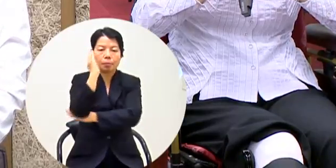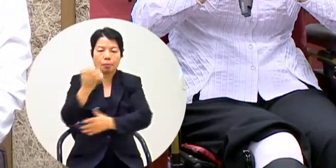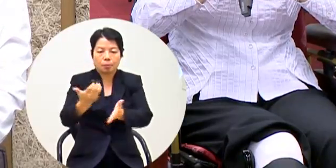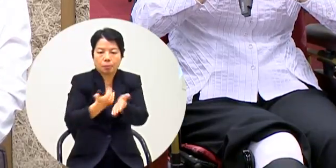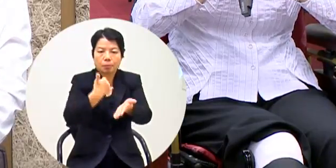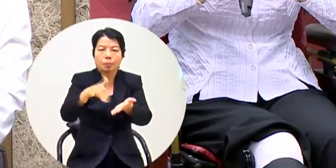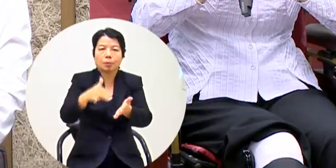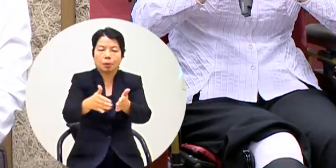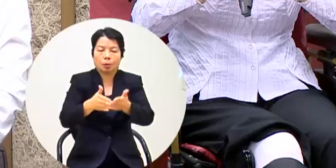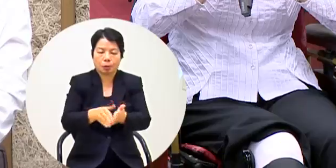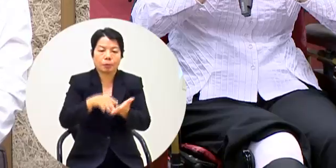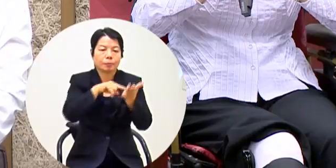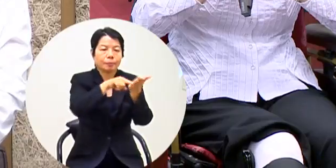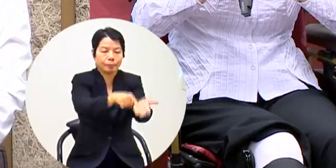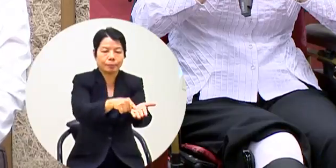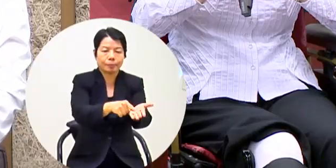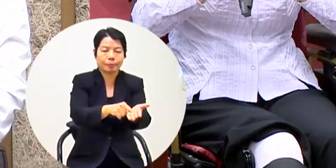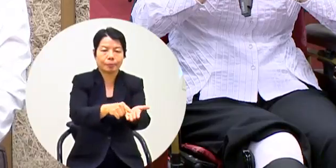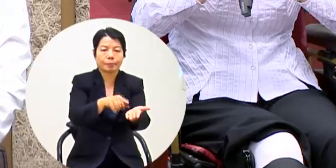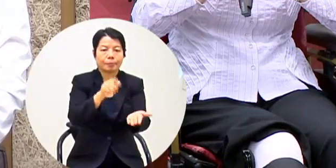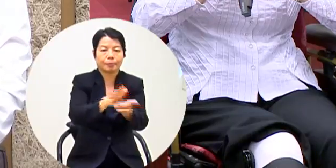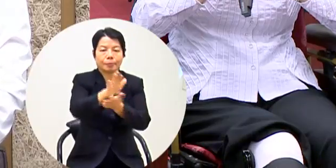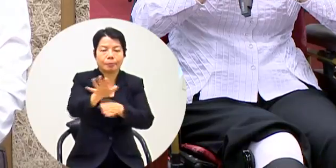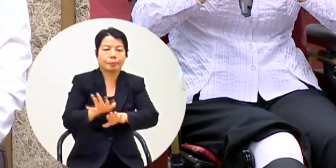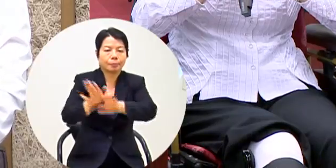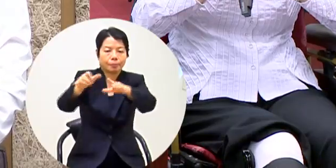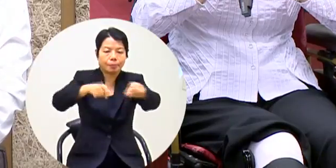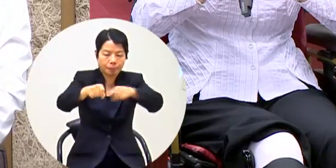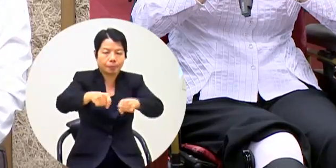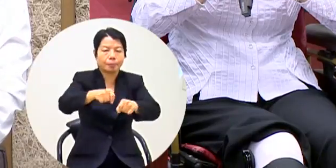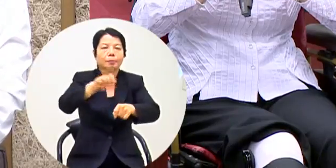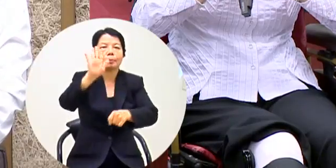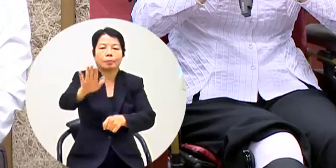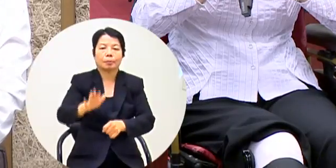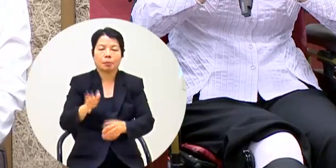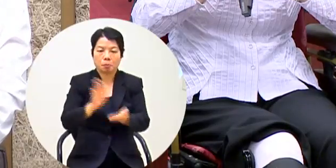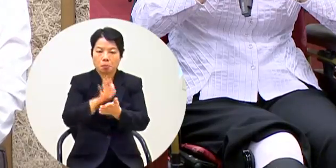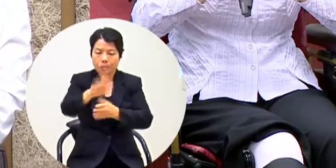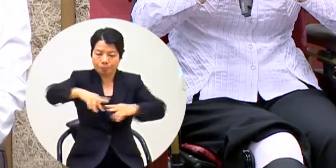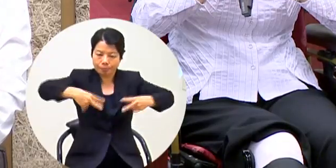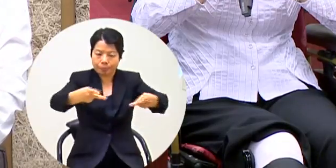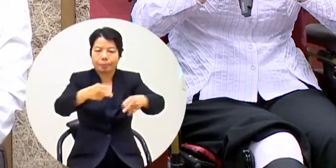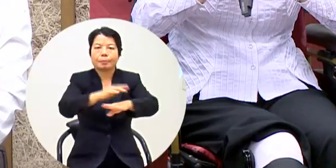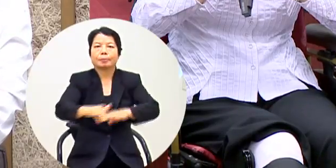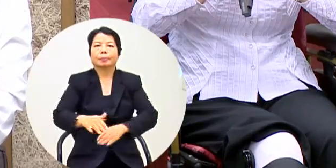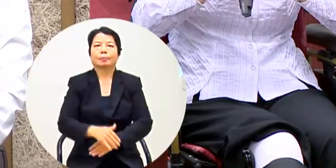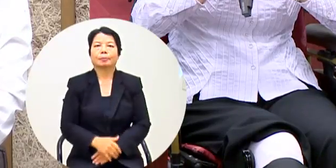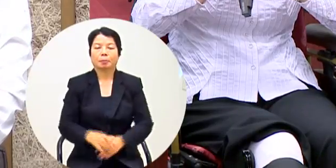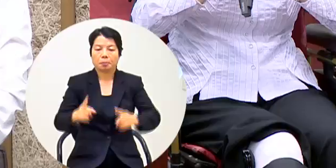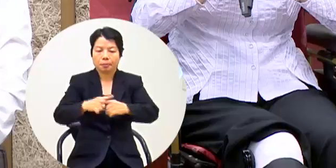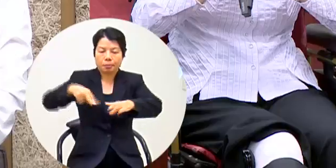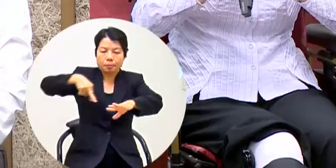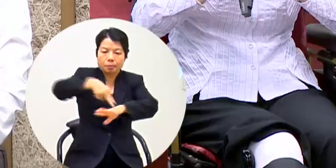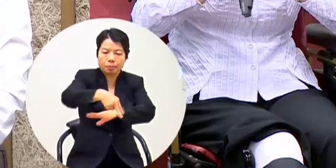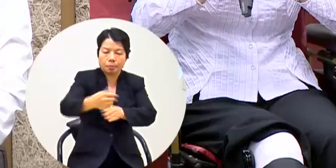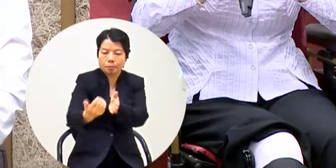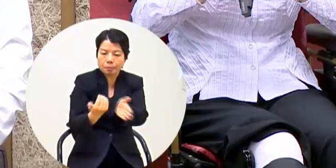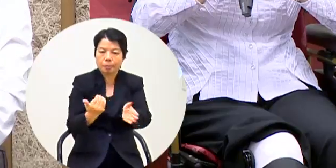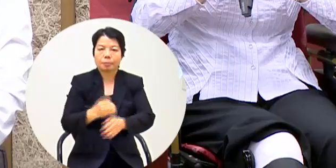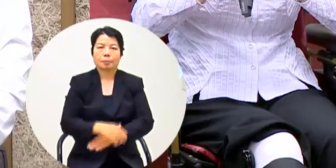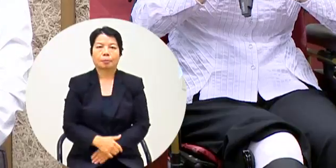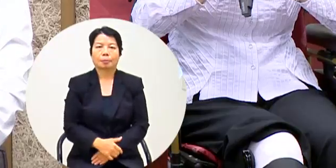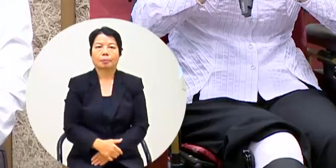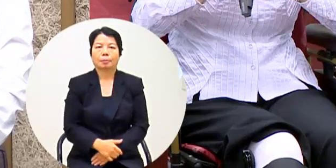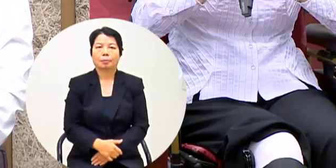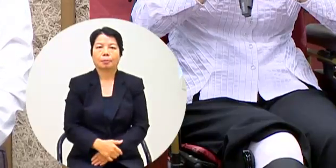段我们会整个施设。那人行道的部分，当然如果前期的部分需要我们有些地方在